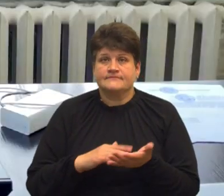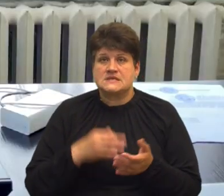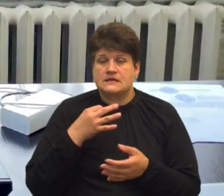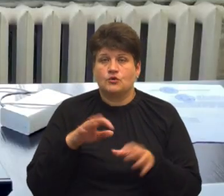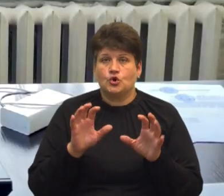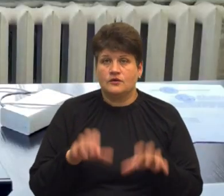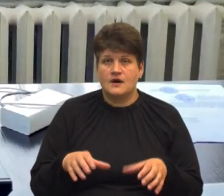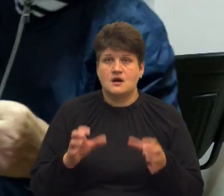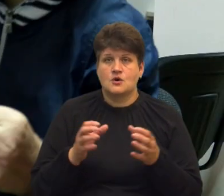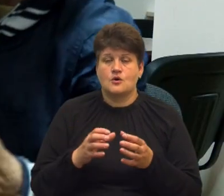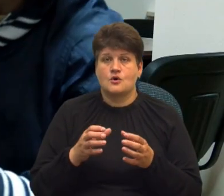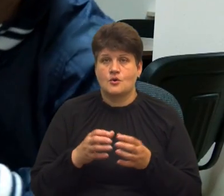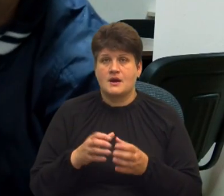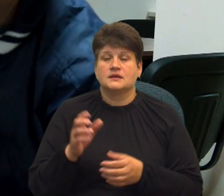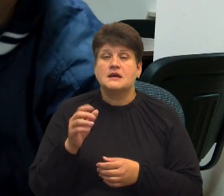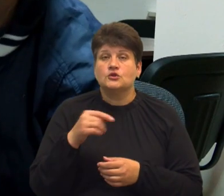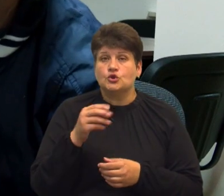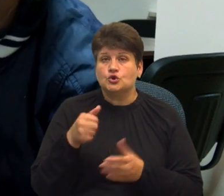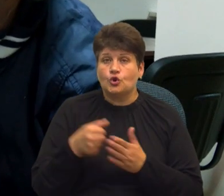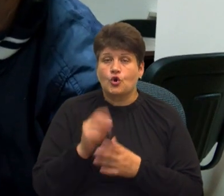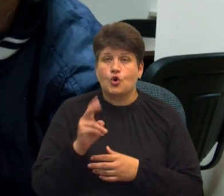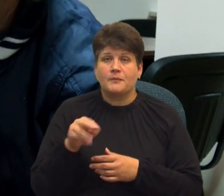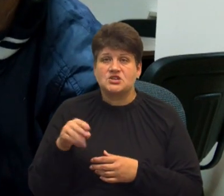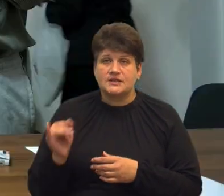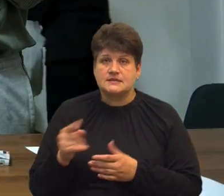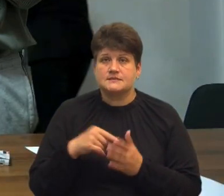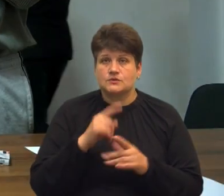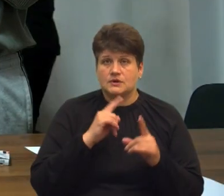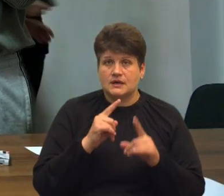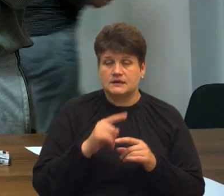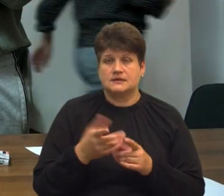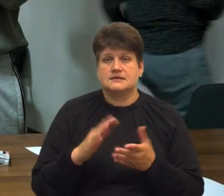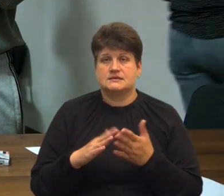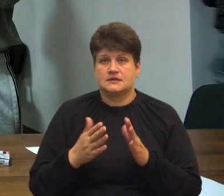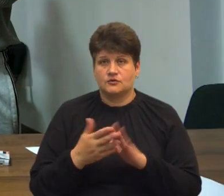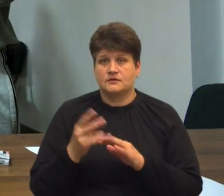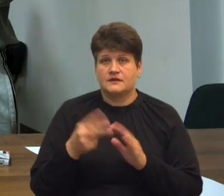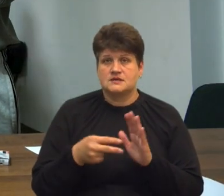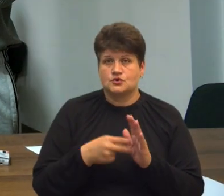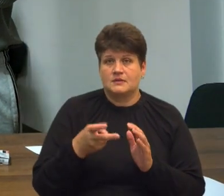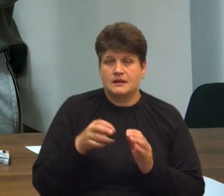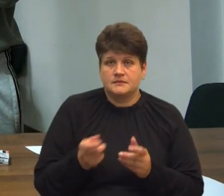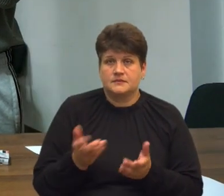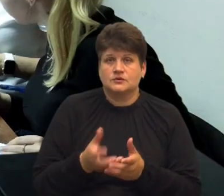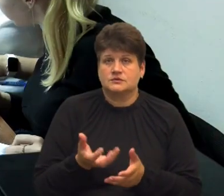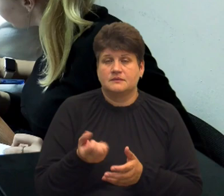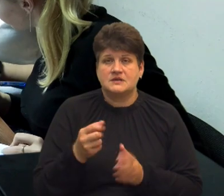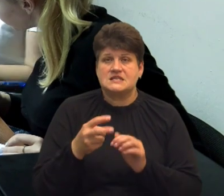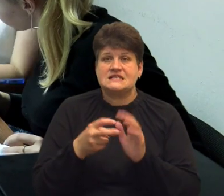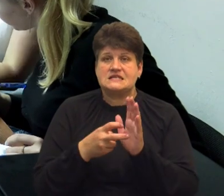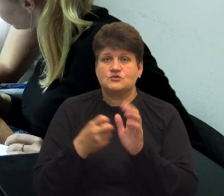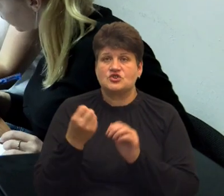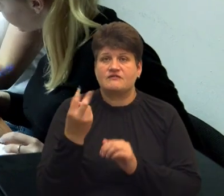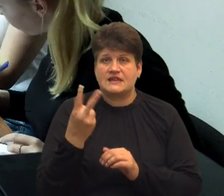Богдан кілічавий докопичинецької міської ради станом на 20 годину 27 липня надійшло 817 звернень про